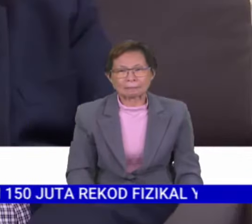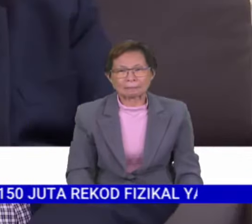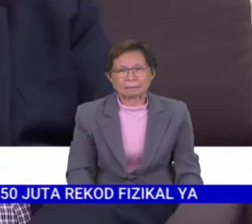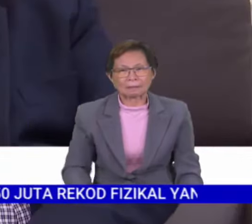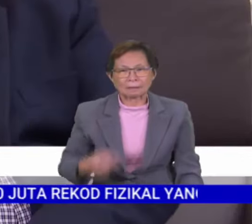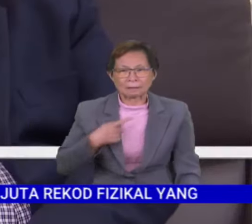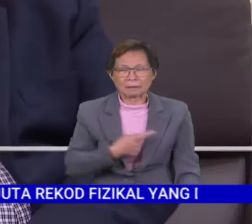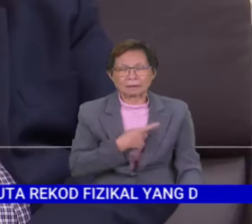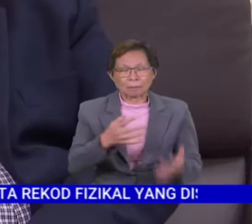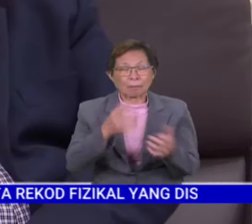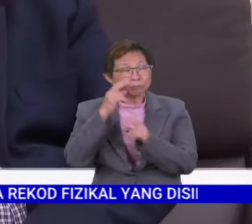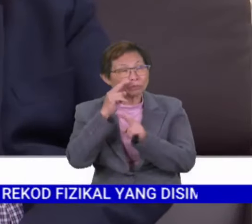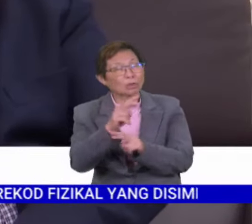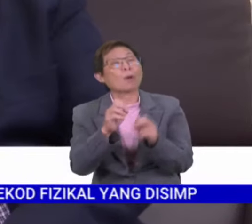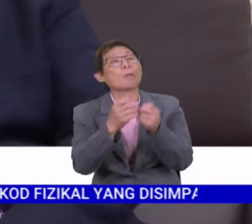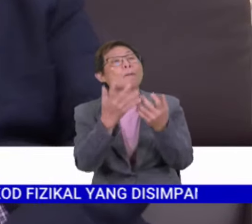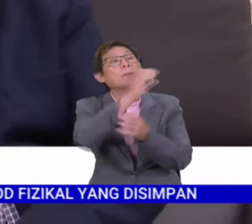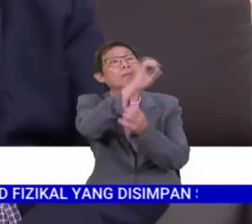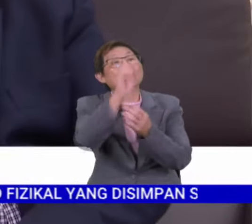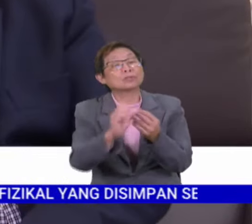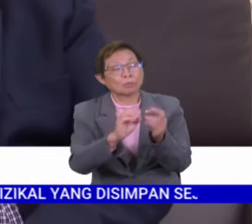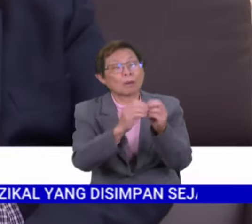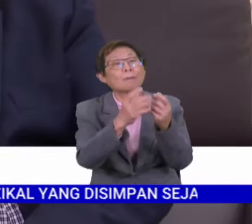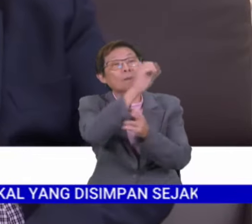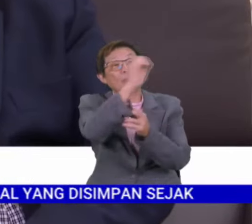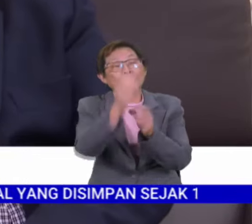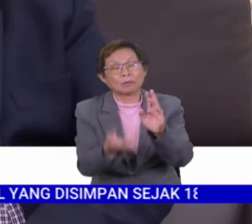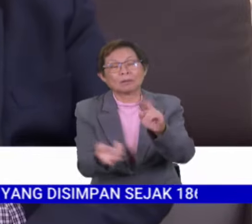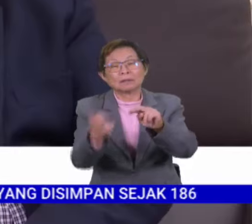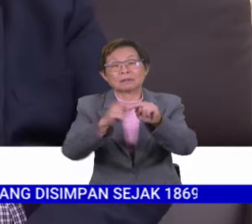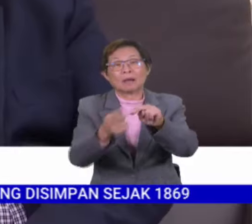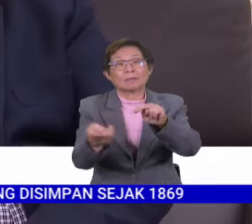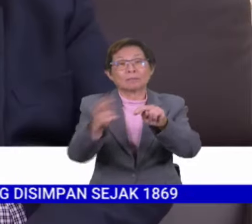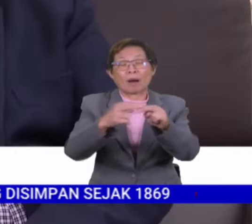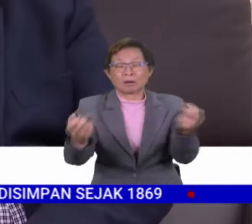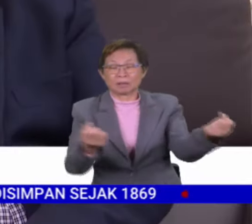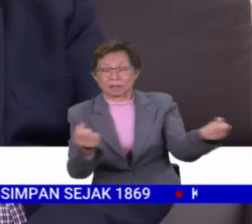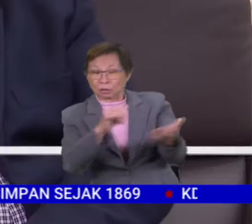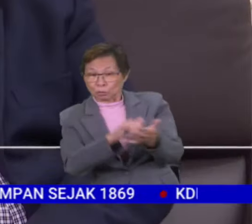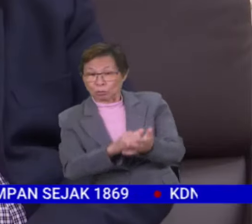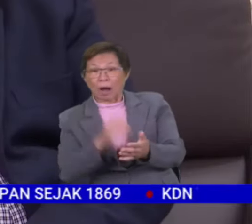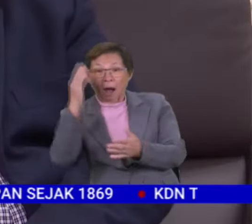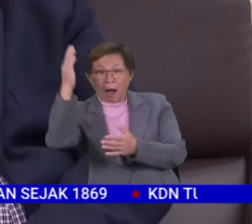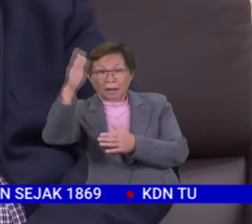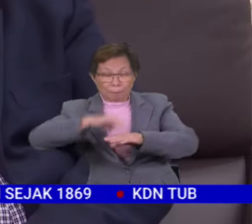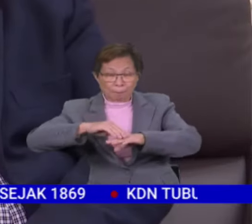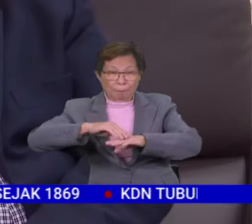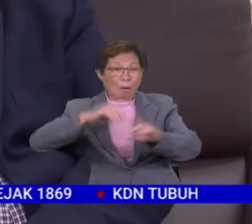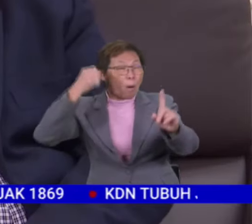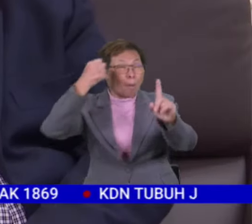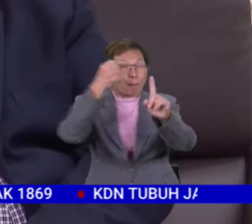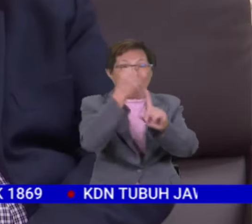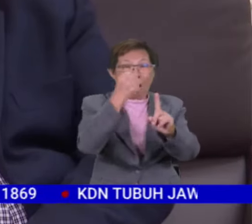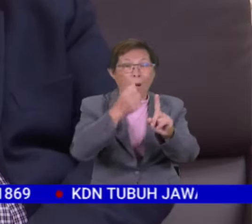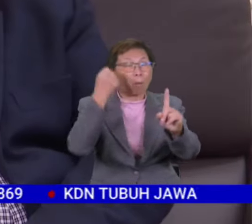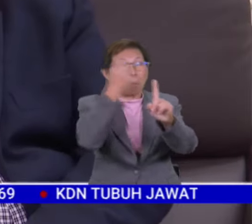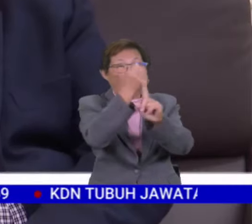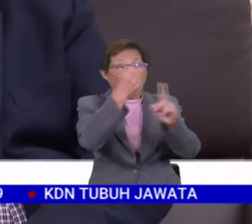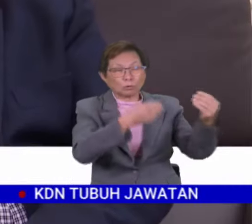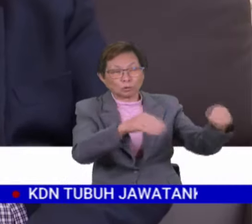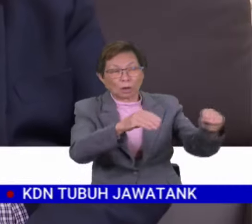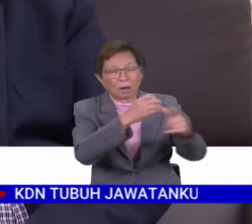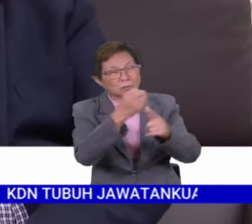Kita nak kena tengok juga berapa peratus kenaikan harga kereta tu. Adakah dia akan memberi impak yang besar kepada jualan